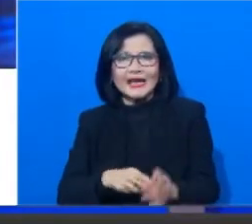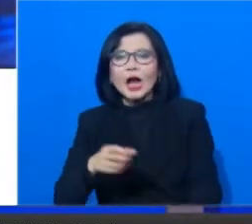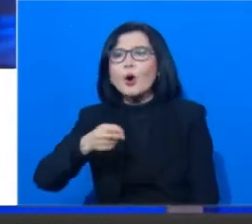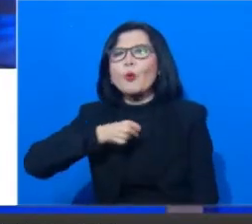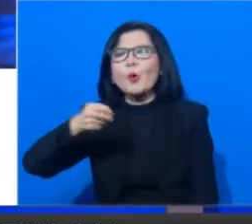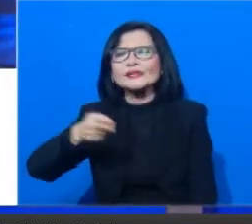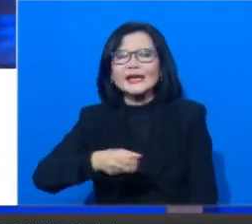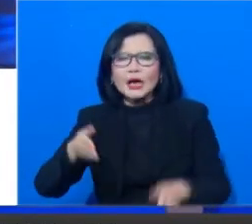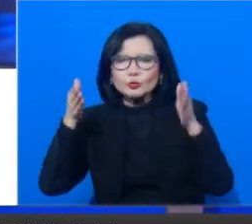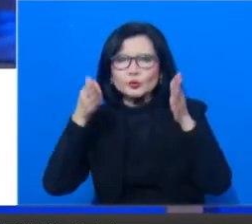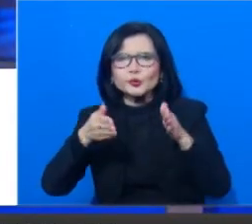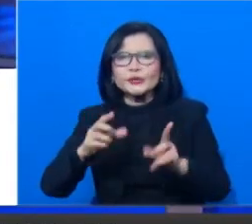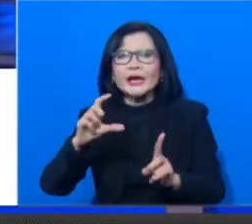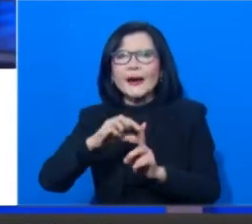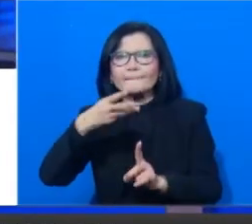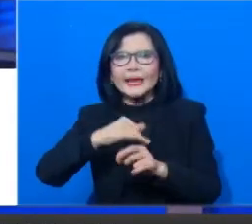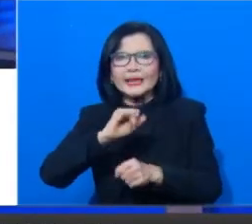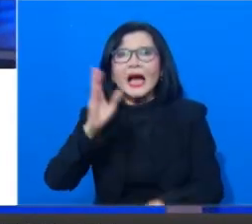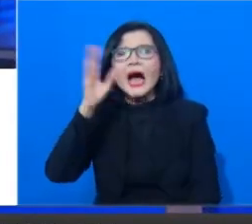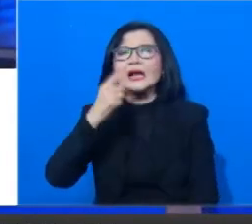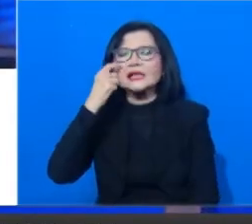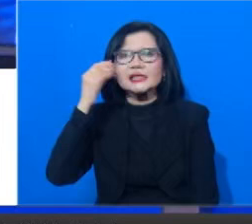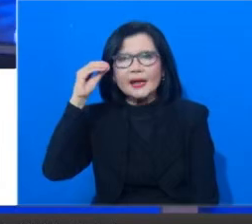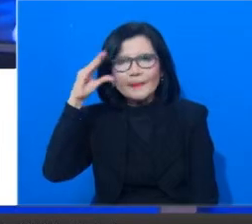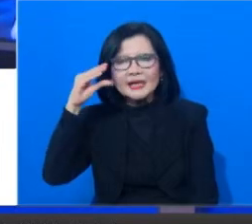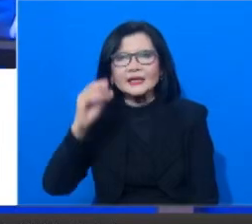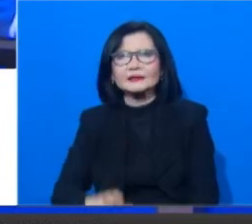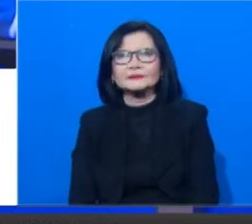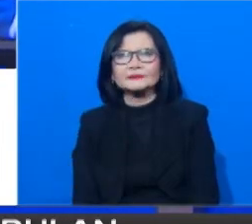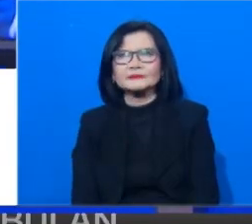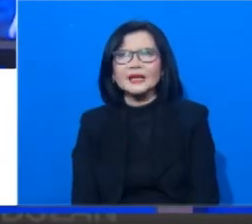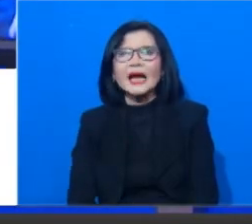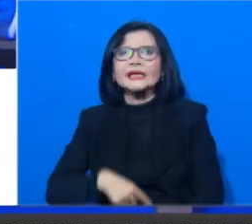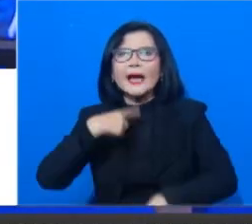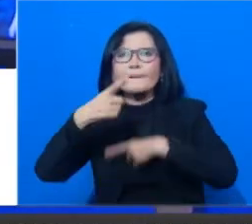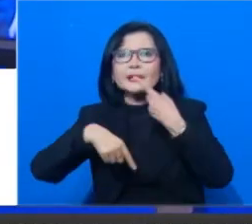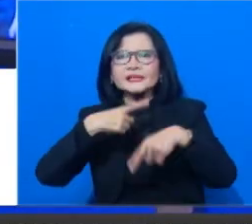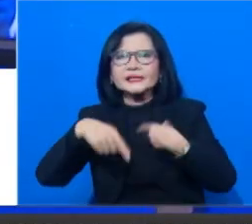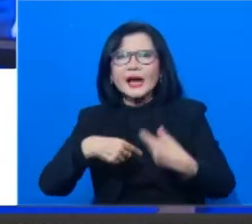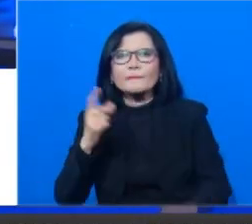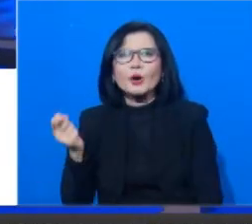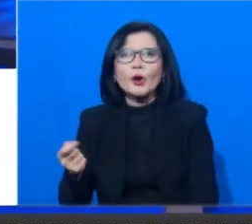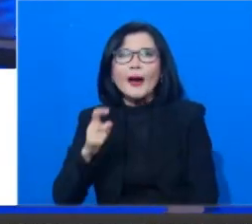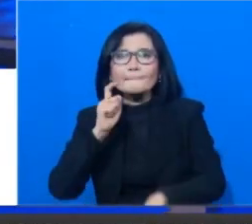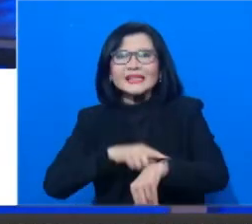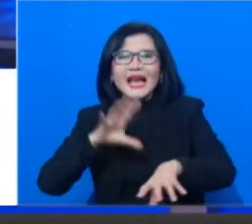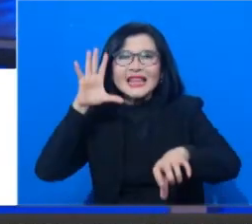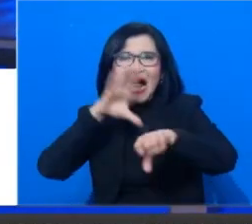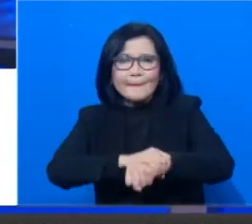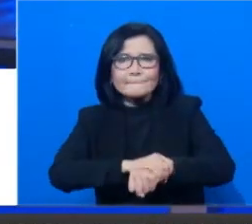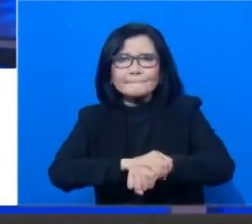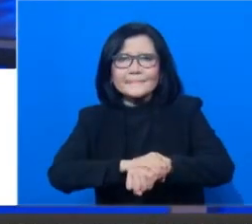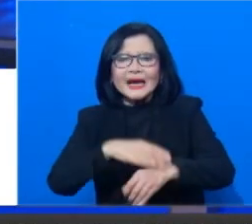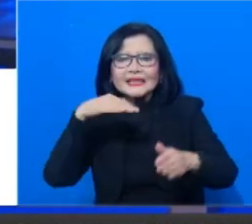wawancara khusus dengan pegi Setiawan pada Selasa pagi di Bandung Jawa Barat pegi sempat bercerita bahwa saat ia ditangkap dan di